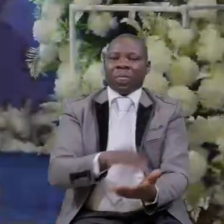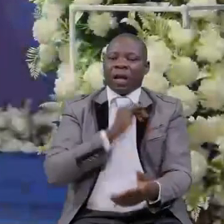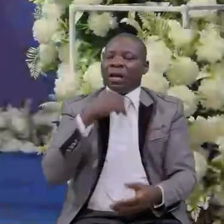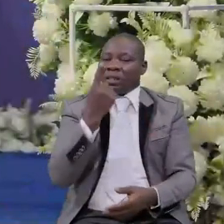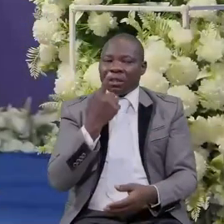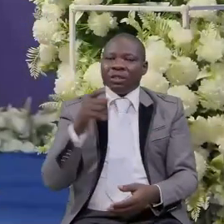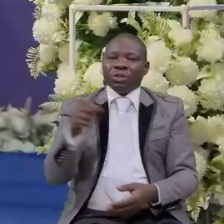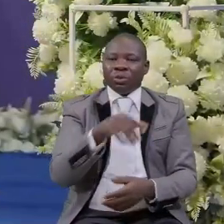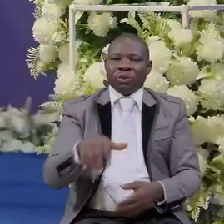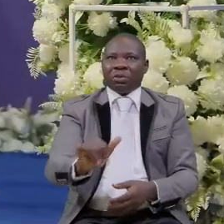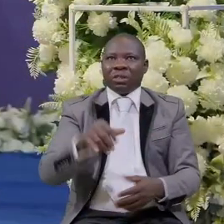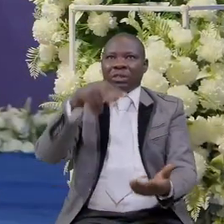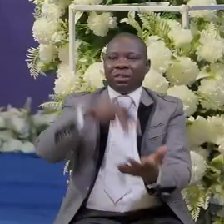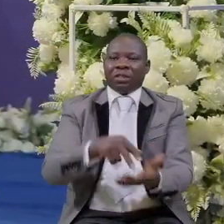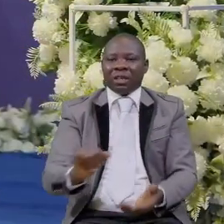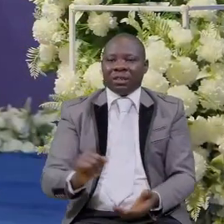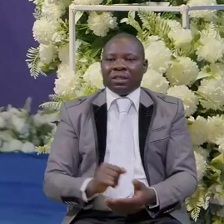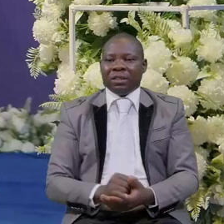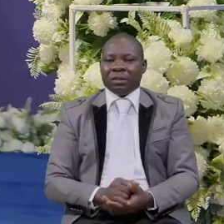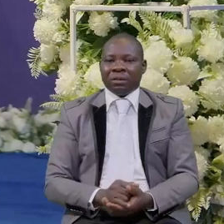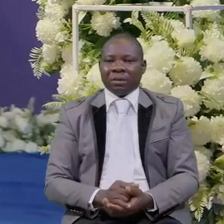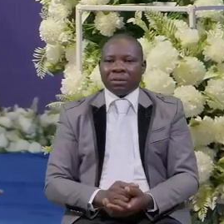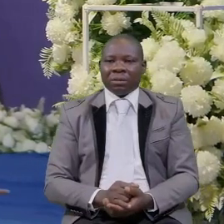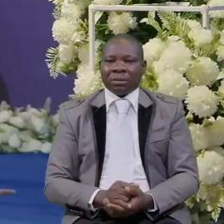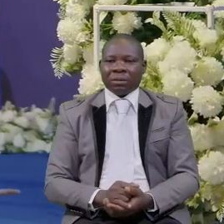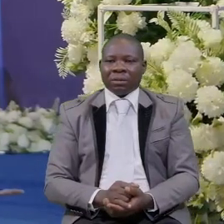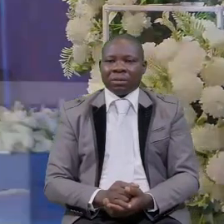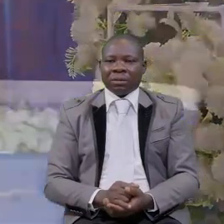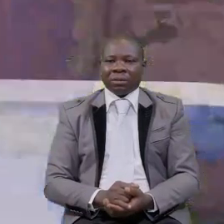J'ai dit, tu seras toujours debout.